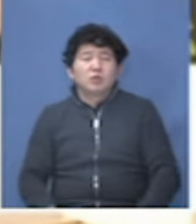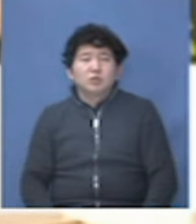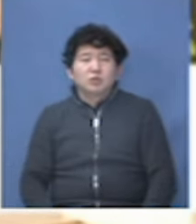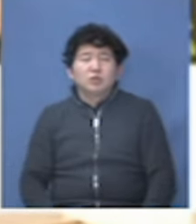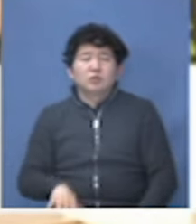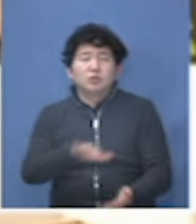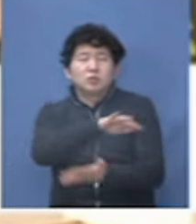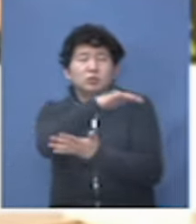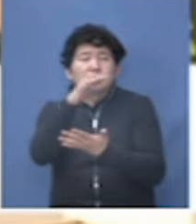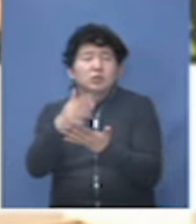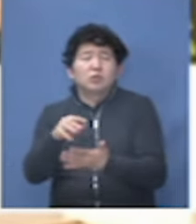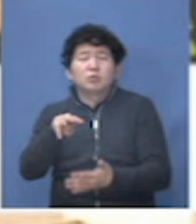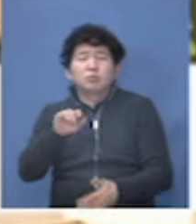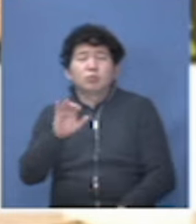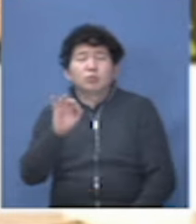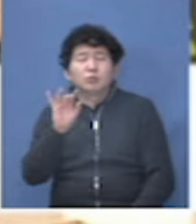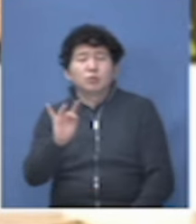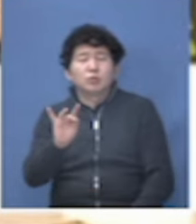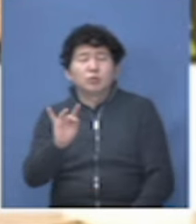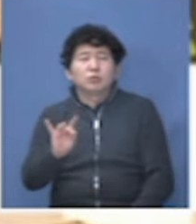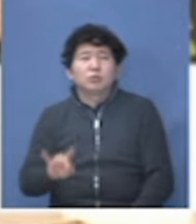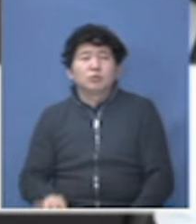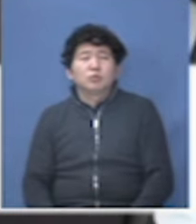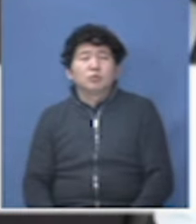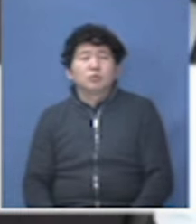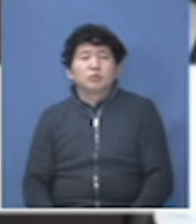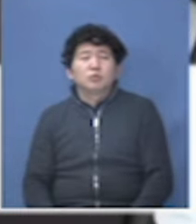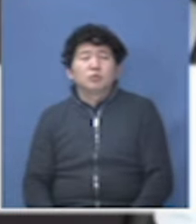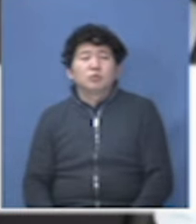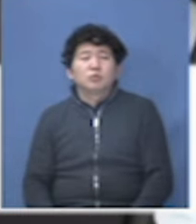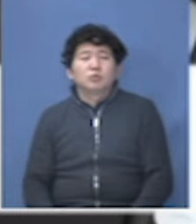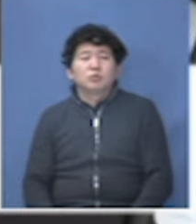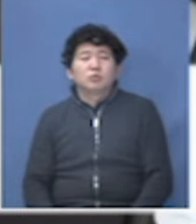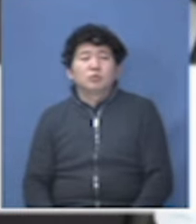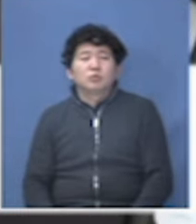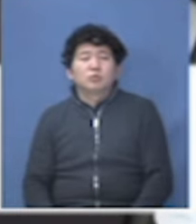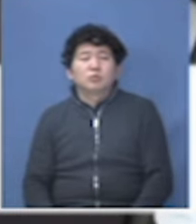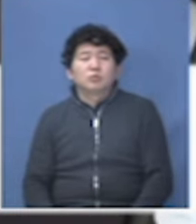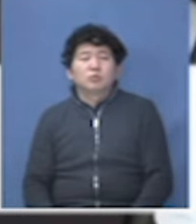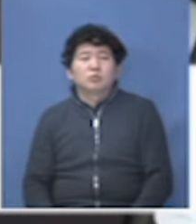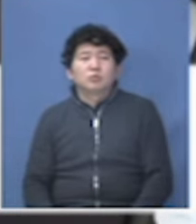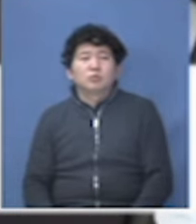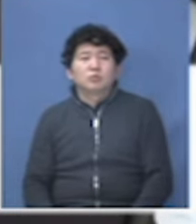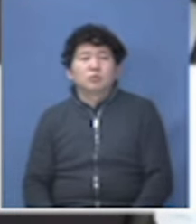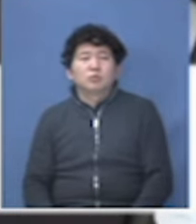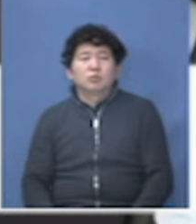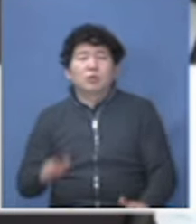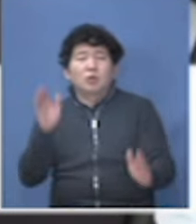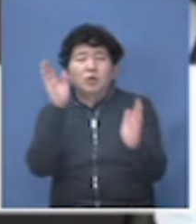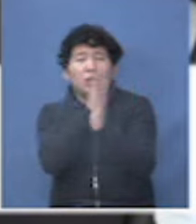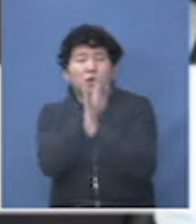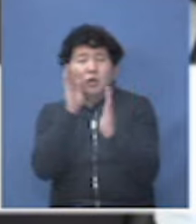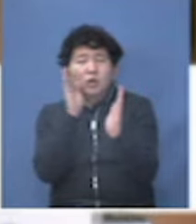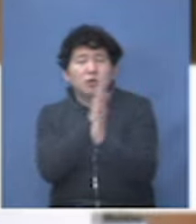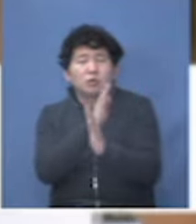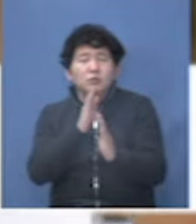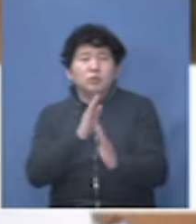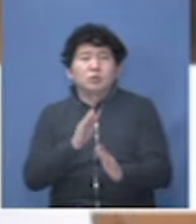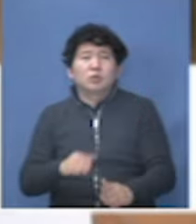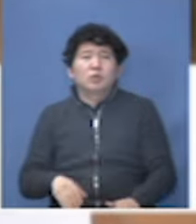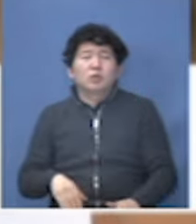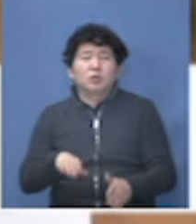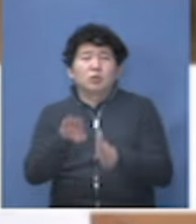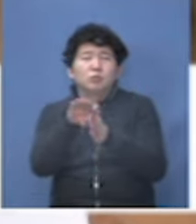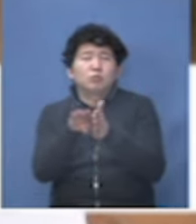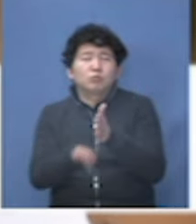қатты қалдықтарды бақылаудың бірыңғай тұжырымдамасының болмауы салдарынан туындап отыр. Ал оның салдары аймақта экологиялық жағдайдың ушығына әкеп